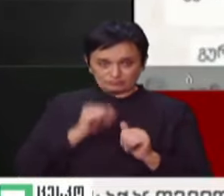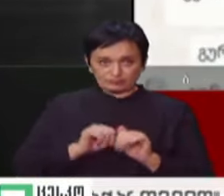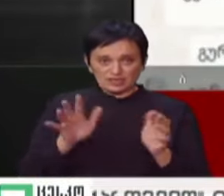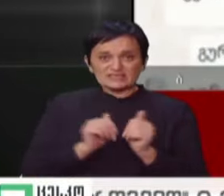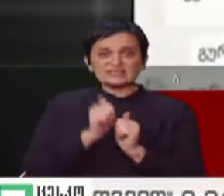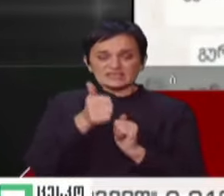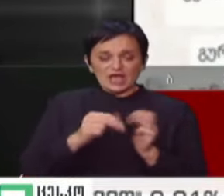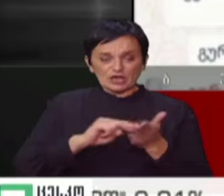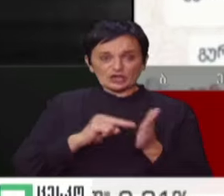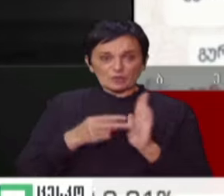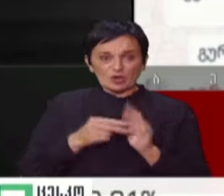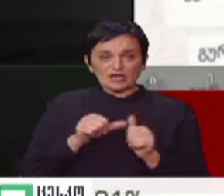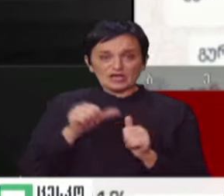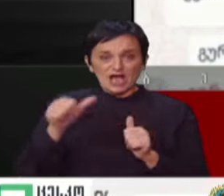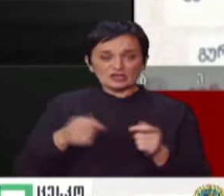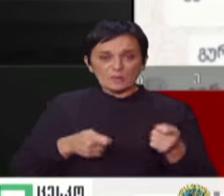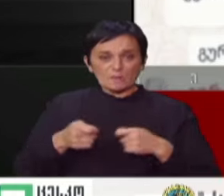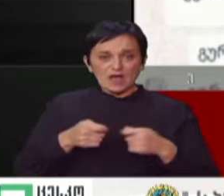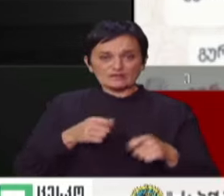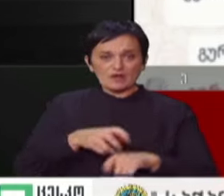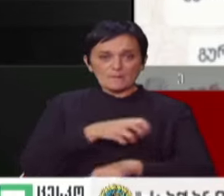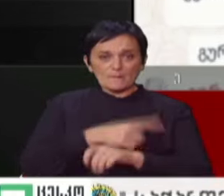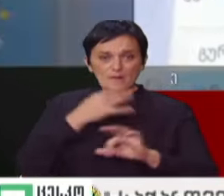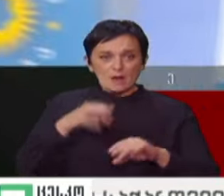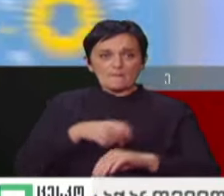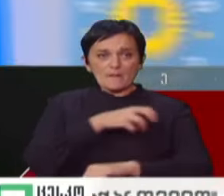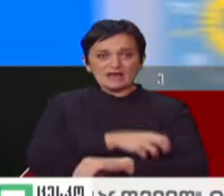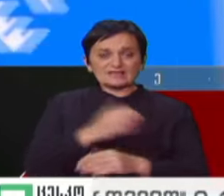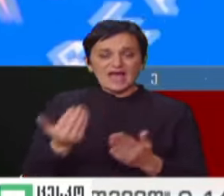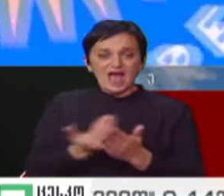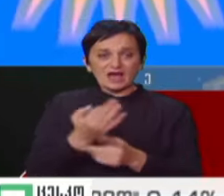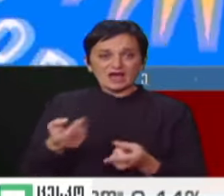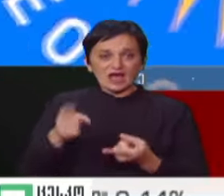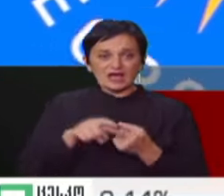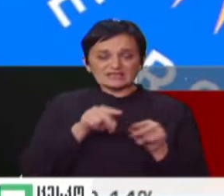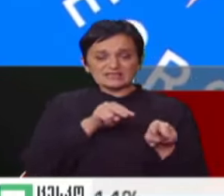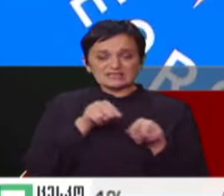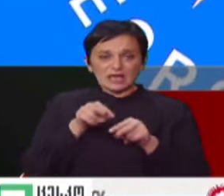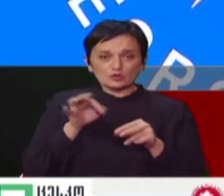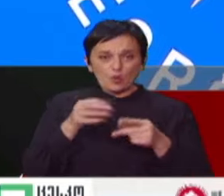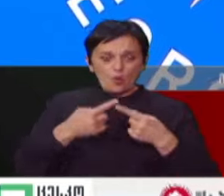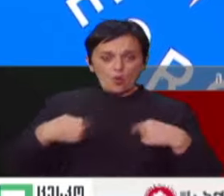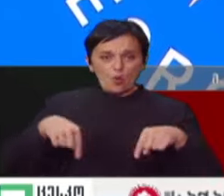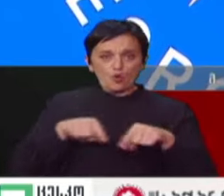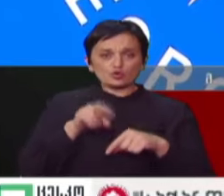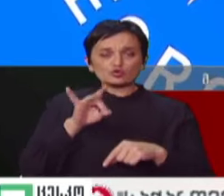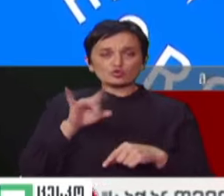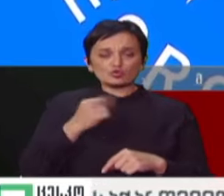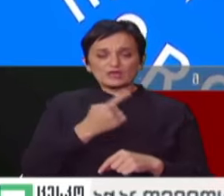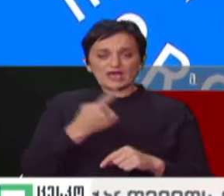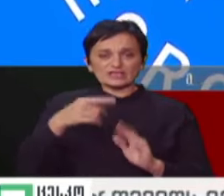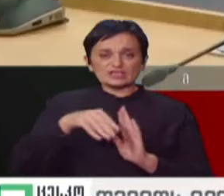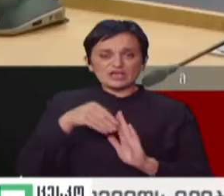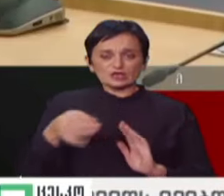წინასწარი გეგმებოდა. ამას გარდა მმართველი პარტიის წევრების თქმით პარტია ახალთან დაკავშირებული სადამკვირვებლო ორგანიზაცია ჩუღურეთში მდებარე ერთ-ერთ